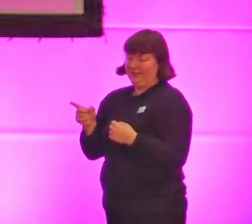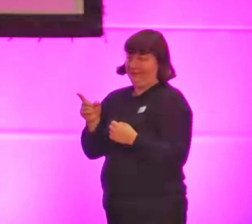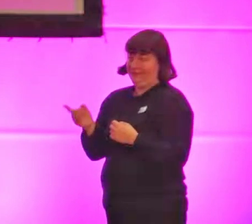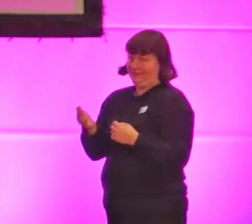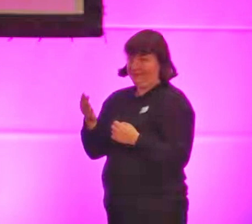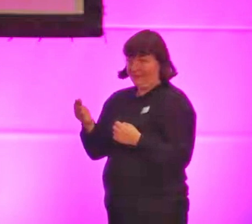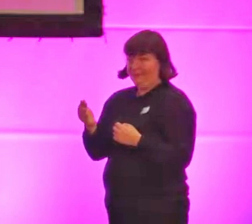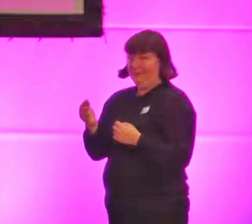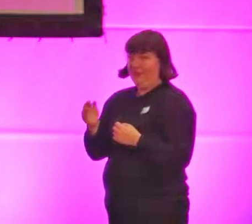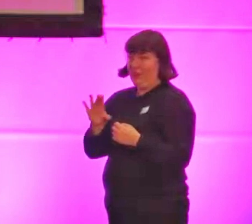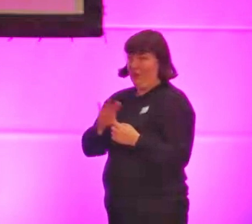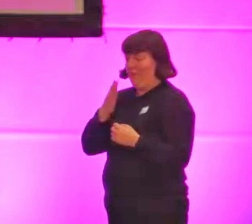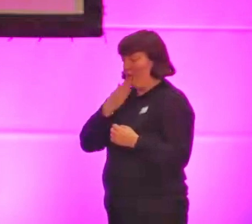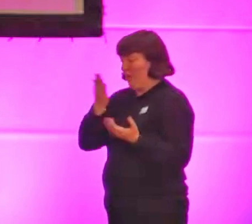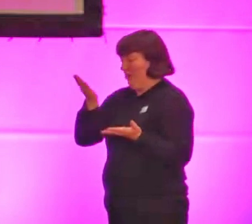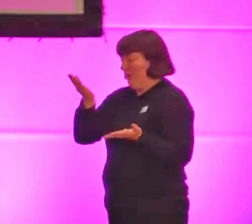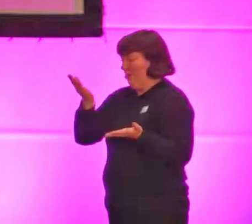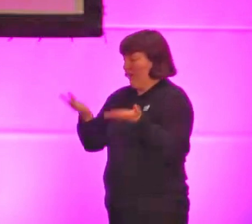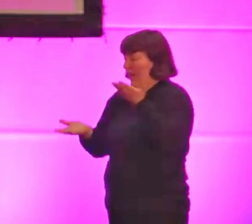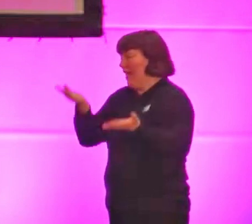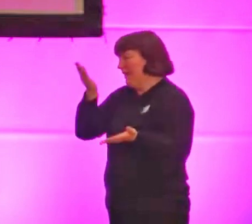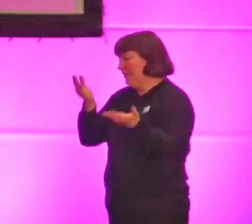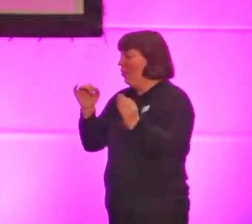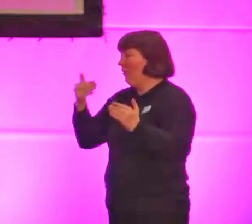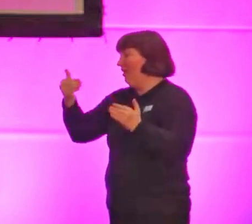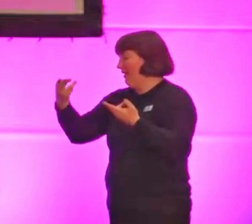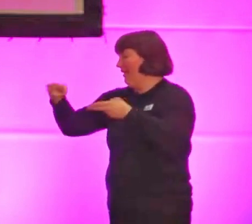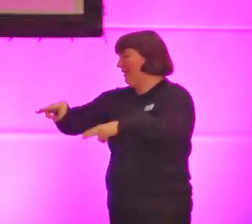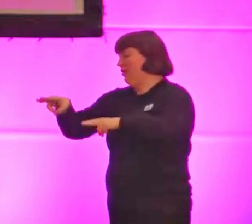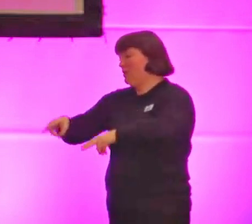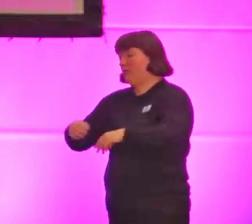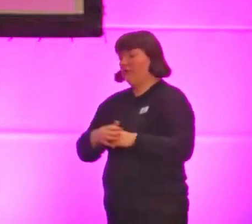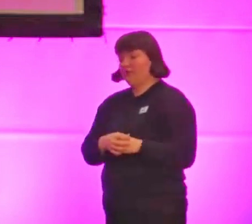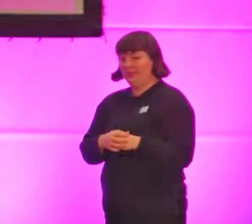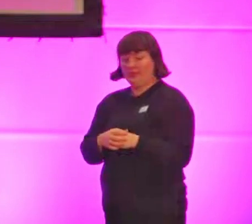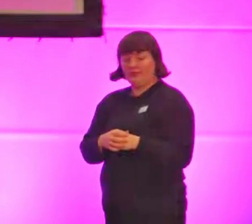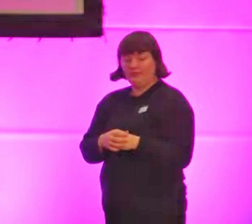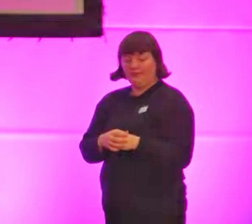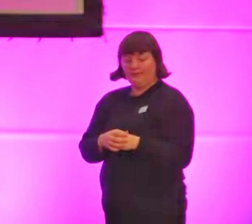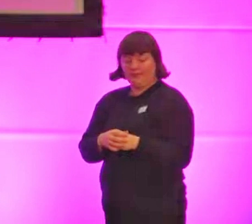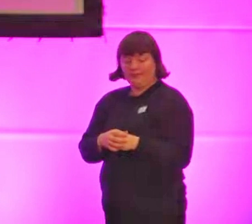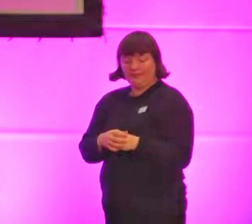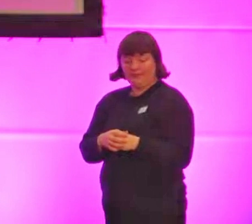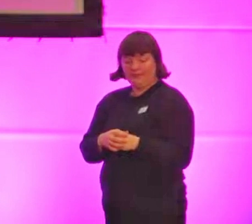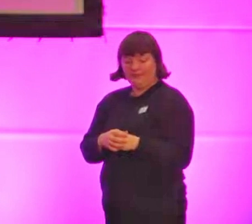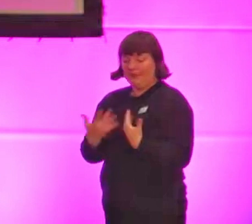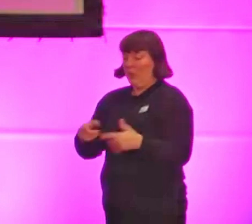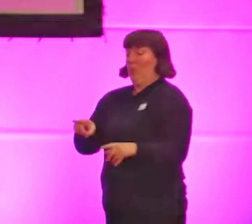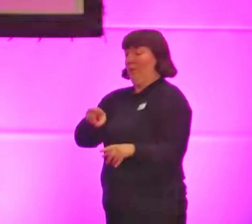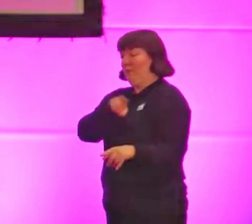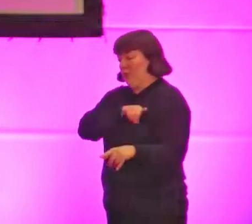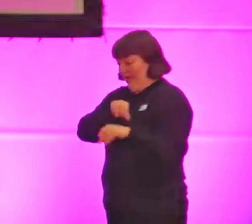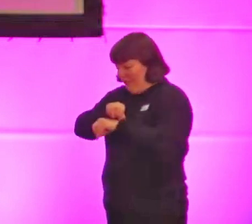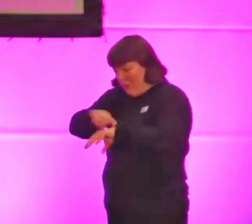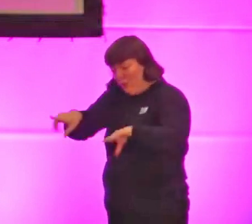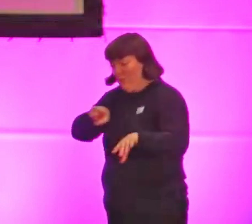att det blev en viss balans i en kommande rättegång, då, eventuell rättegång. Det var så otroligt mycket information då, som